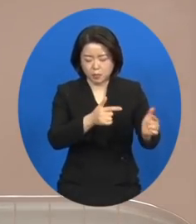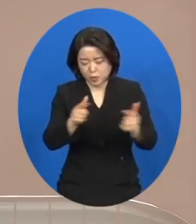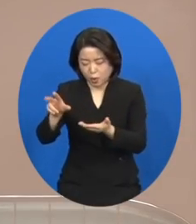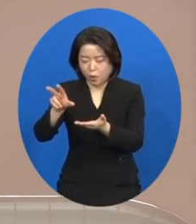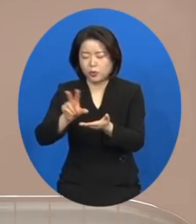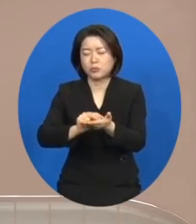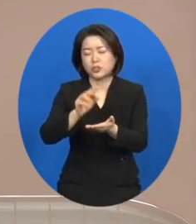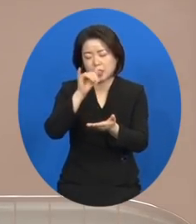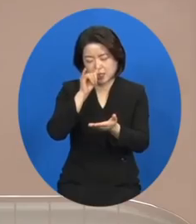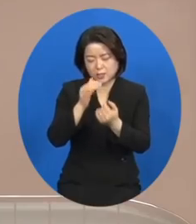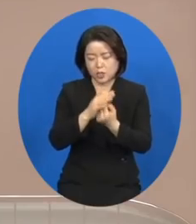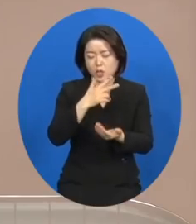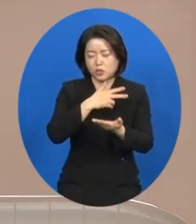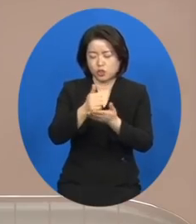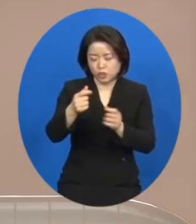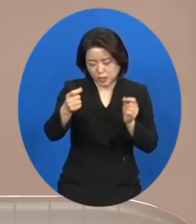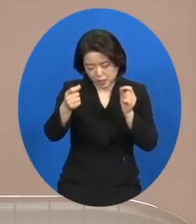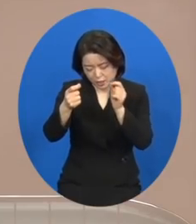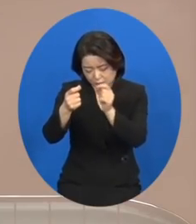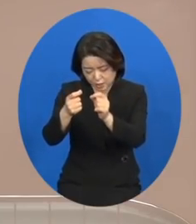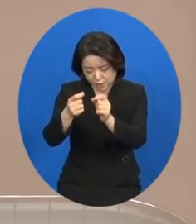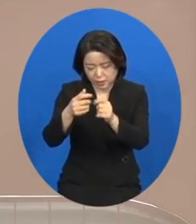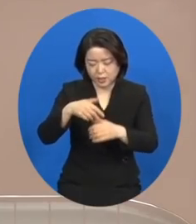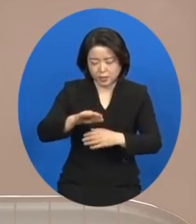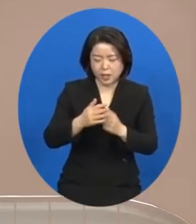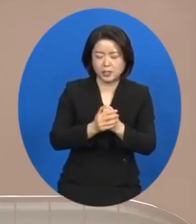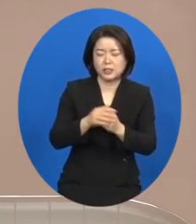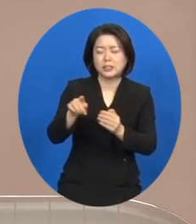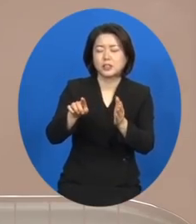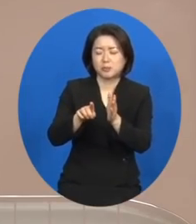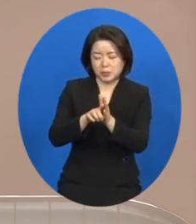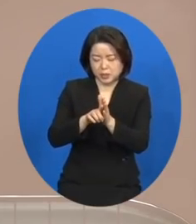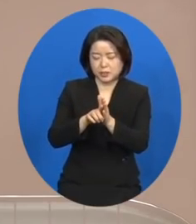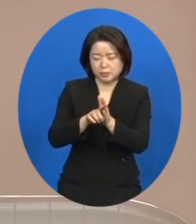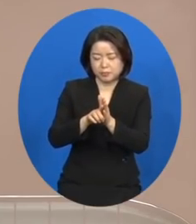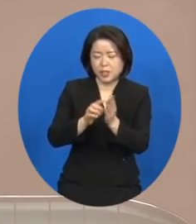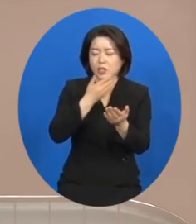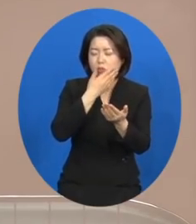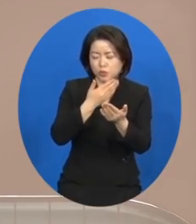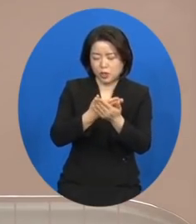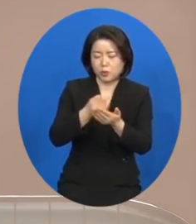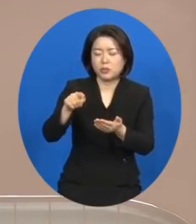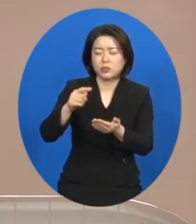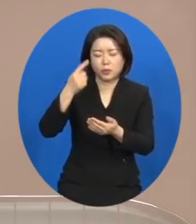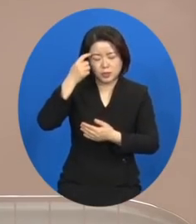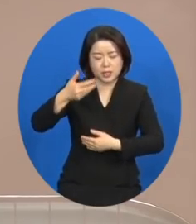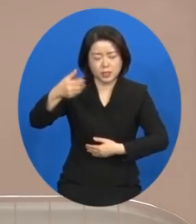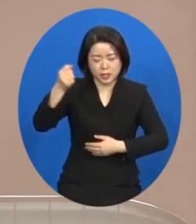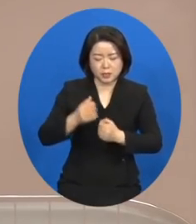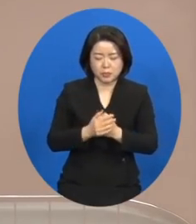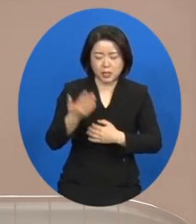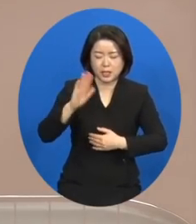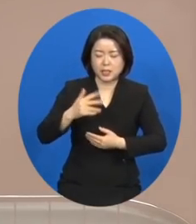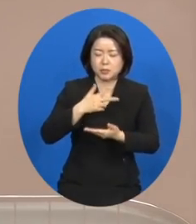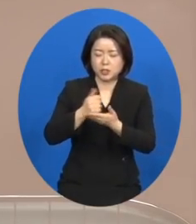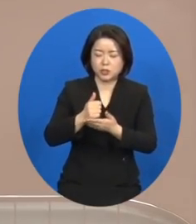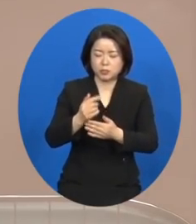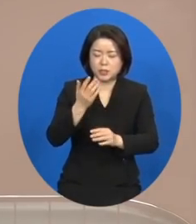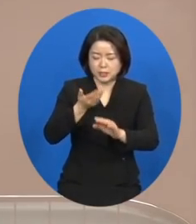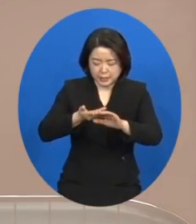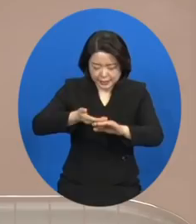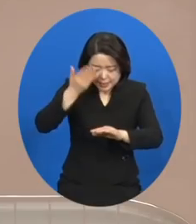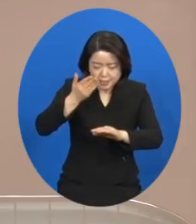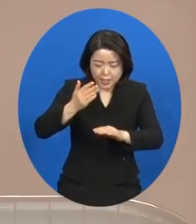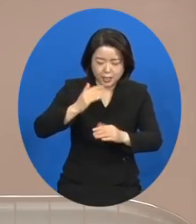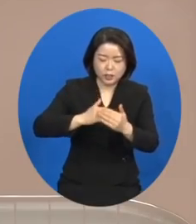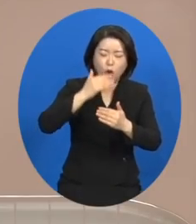주님께 나아가는 믿음 너무나 중요합니다. 주님께서 그것을 귀히 여기십니다. 그러나 주님께서는 그 이상을 더 나아가라고 하십니다. 표적이